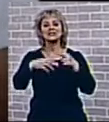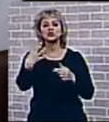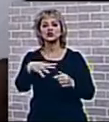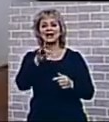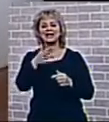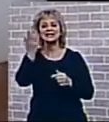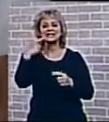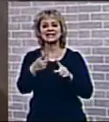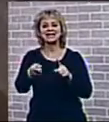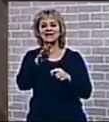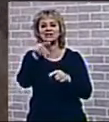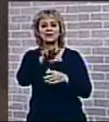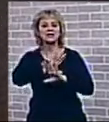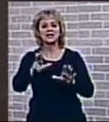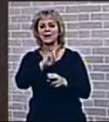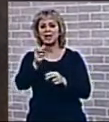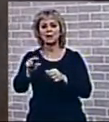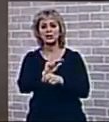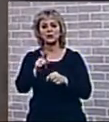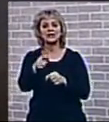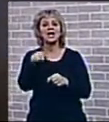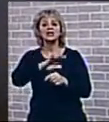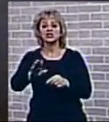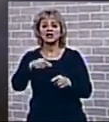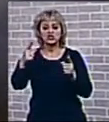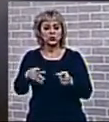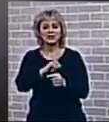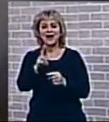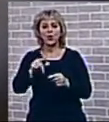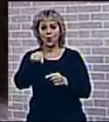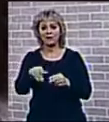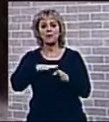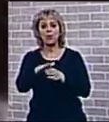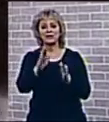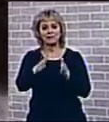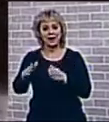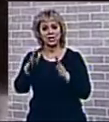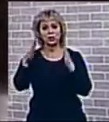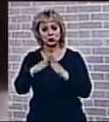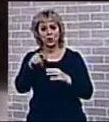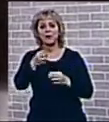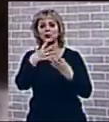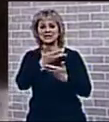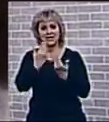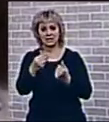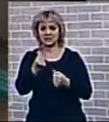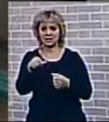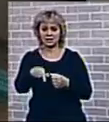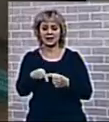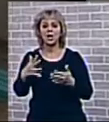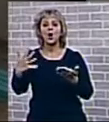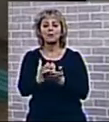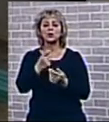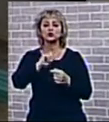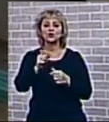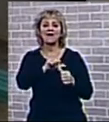лет назад, и за это время здесь не было ни капитального ремонта, ни даже текущего. Так что на полное приведение дома в порядок просто нет денег. Получается,